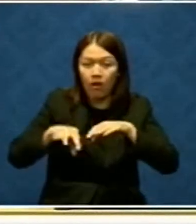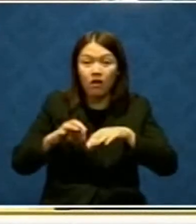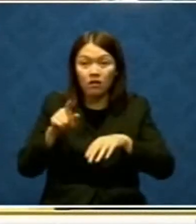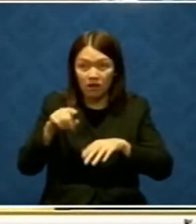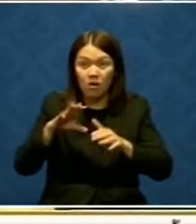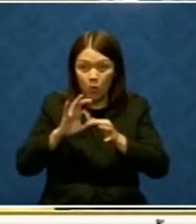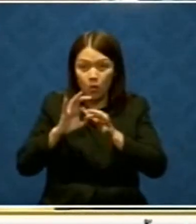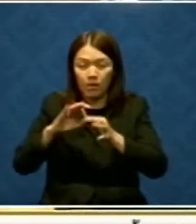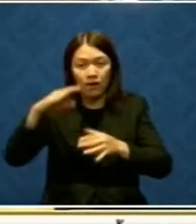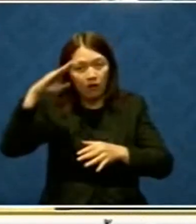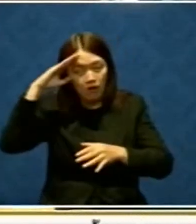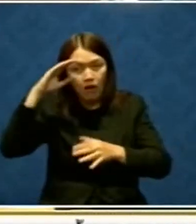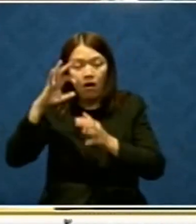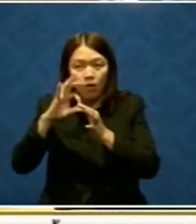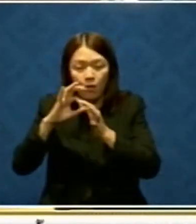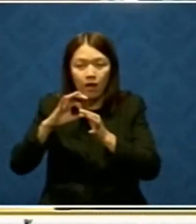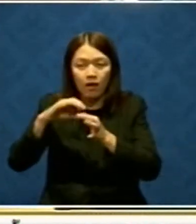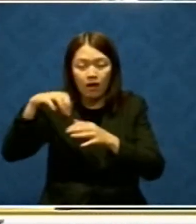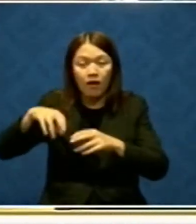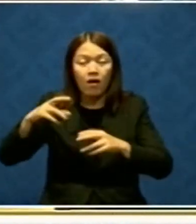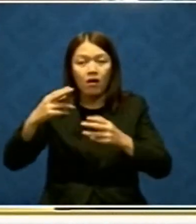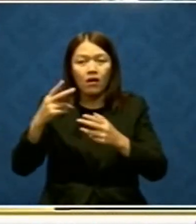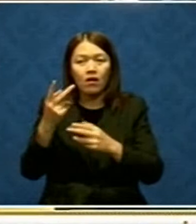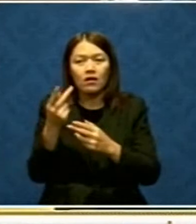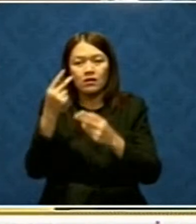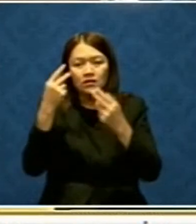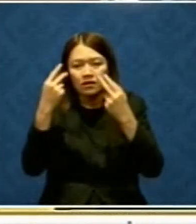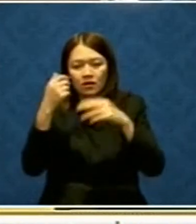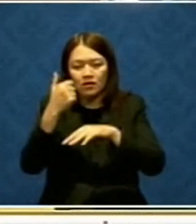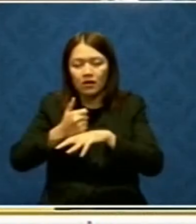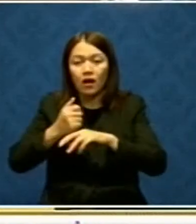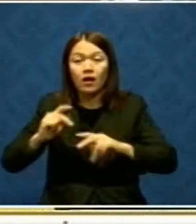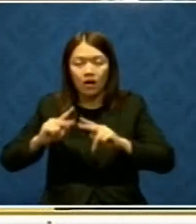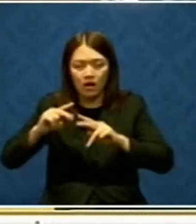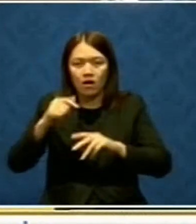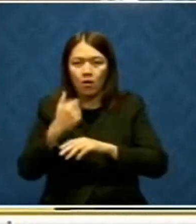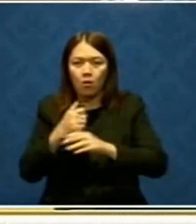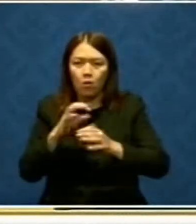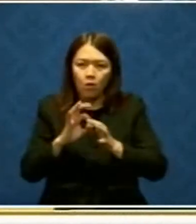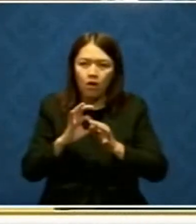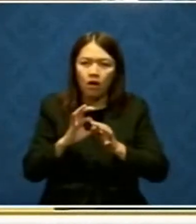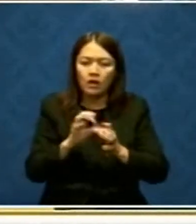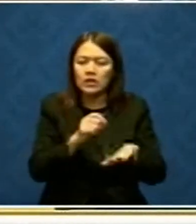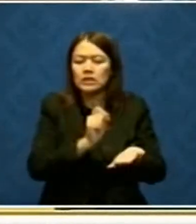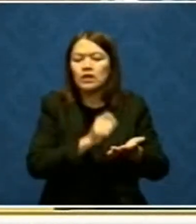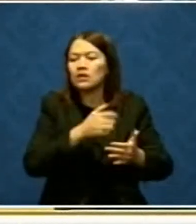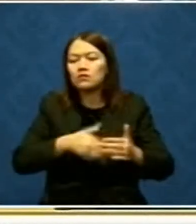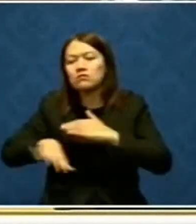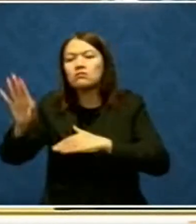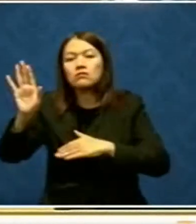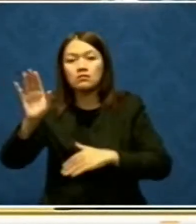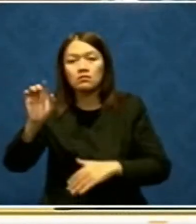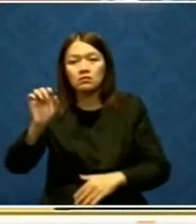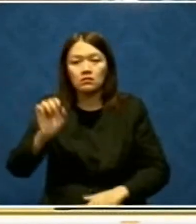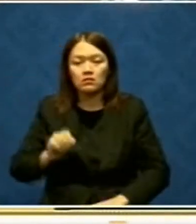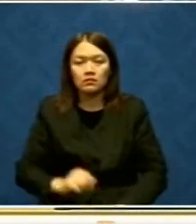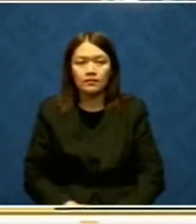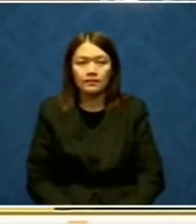มีปัญหาขึ้นมาใครรับผิดชอบครับแบบเนี้ยเซ็นทิ้งไว้แล้วก็สะบัดตูดไปไหนไม่รู้อย่างเงี้ย